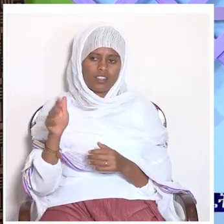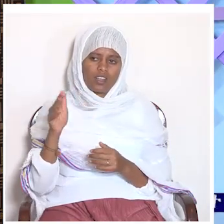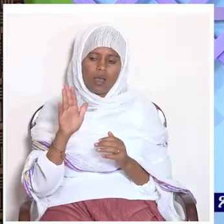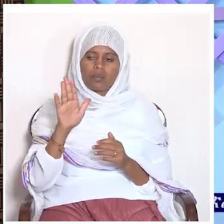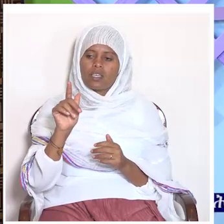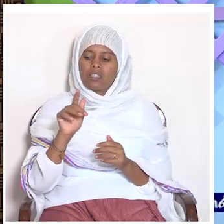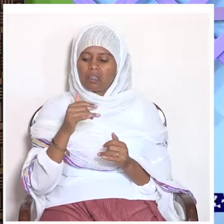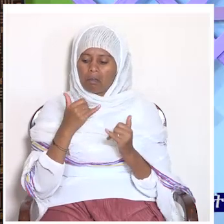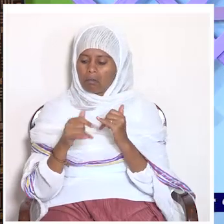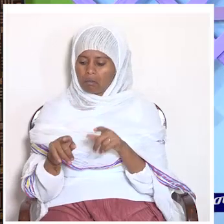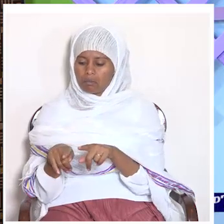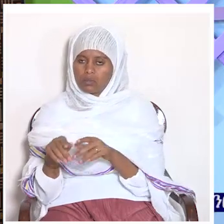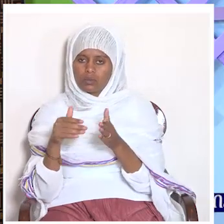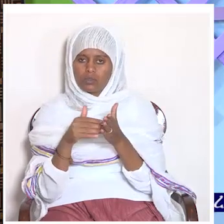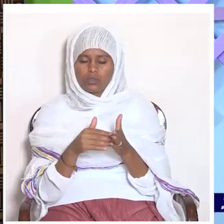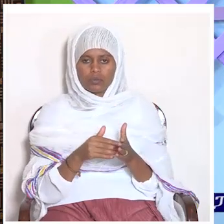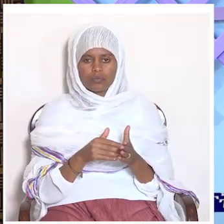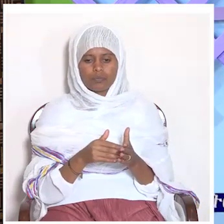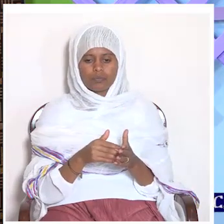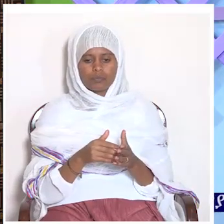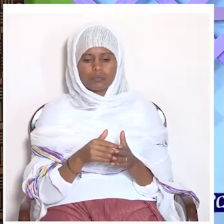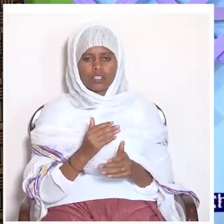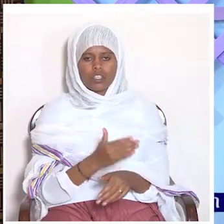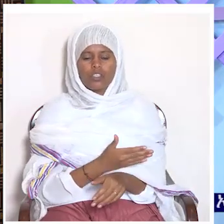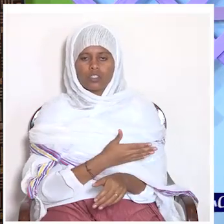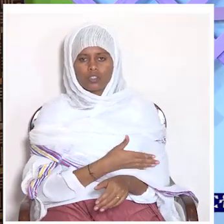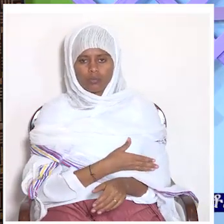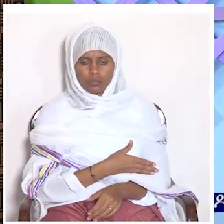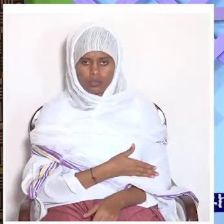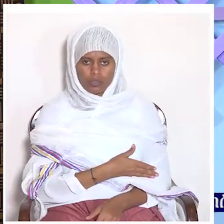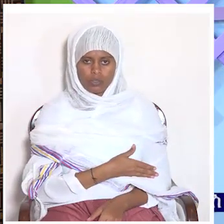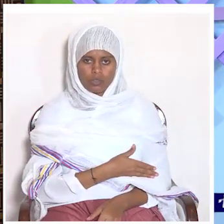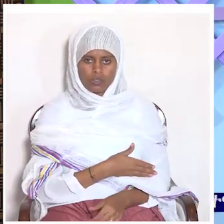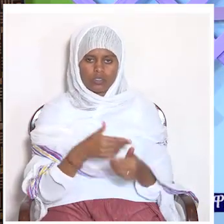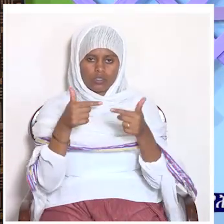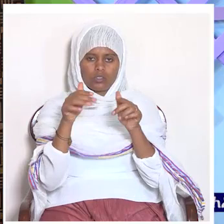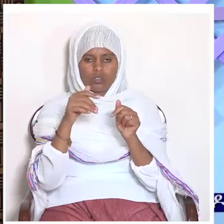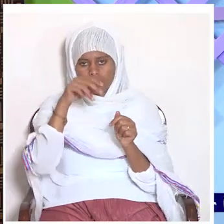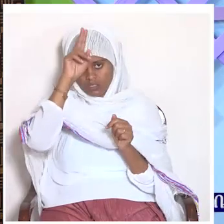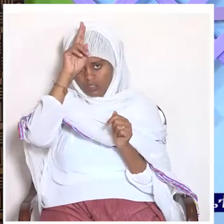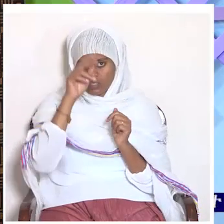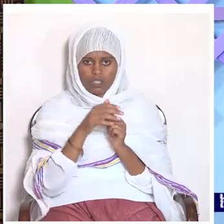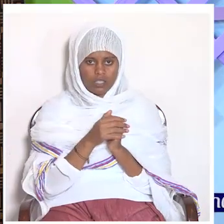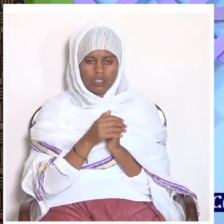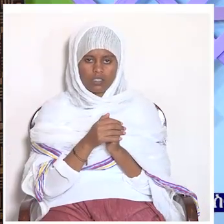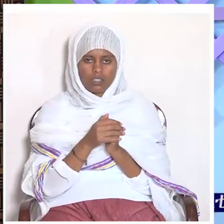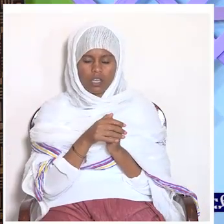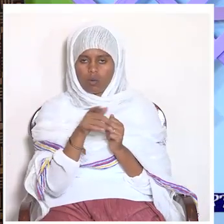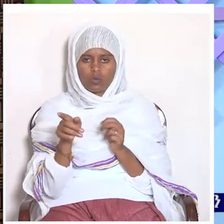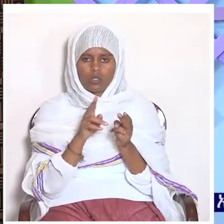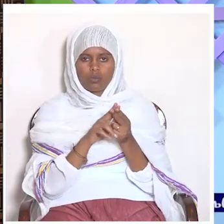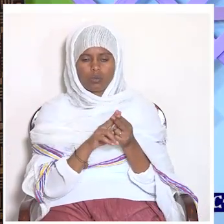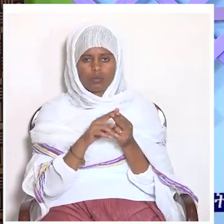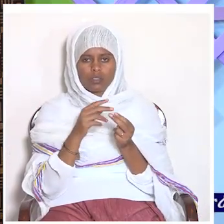كلاو او اقر قنات كبسحون كلاو دما اتي اقدمو مصارتهم زخونة ديابلوس